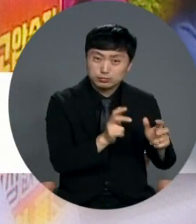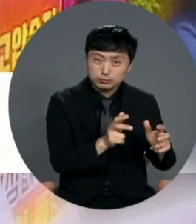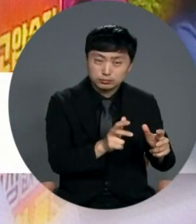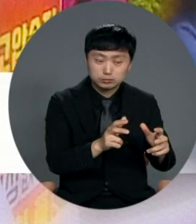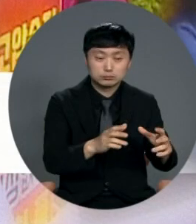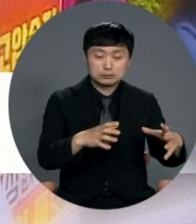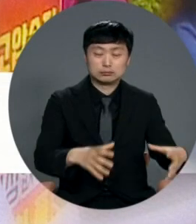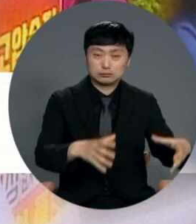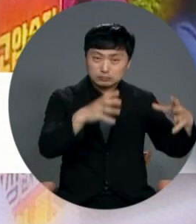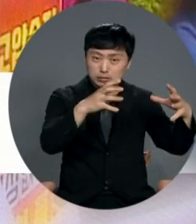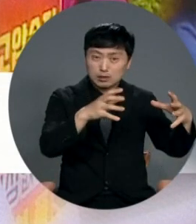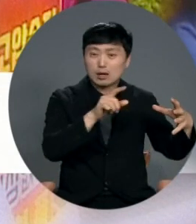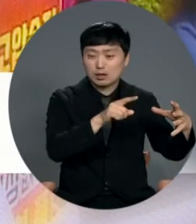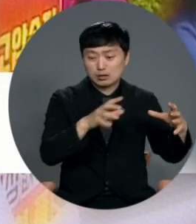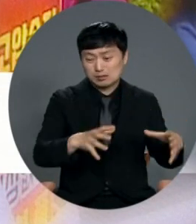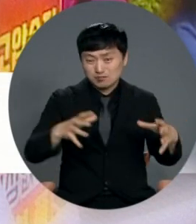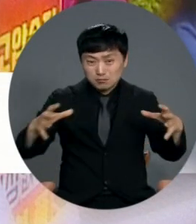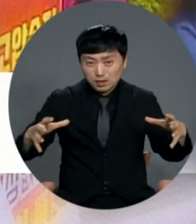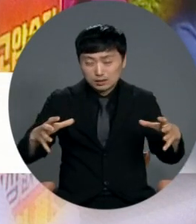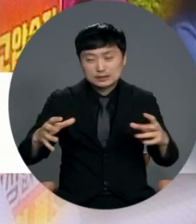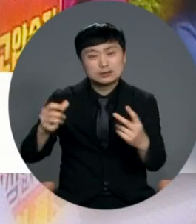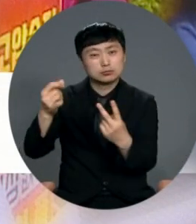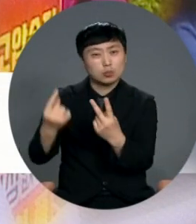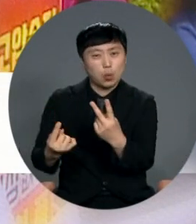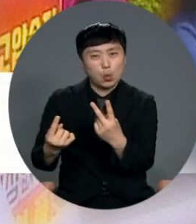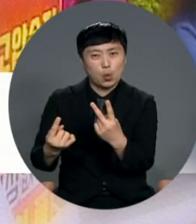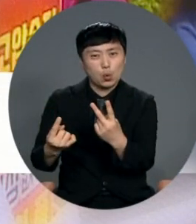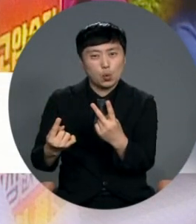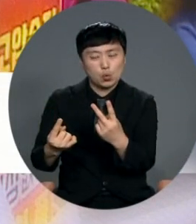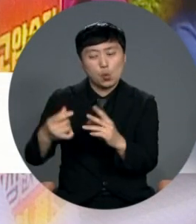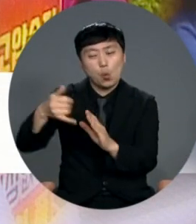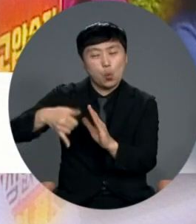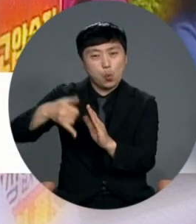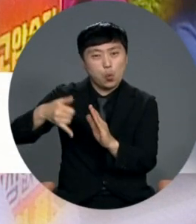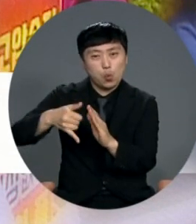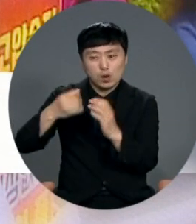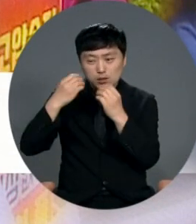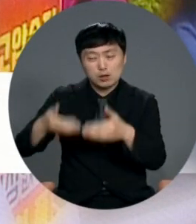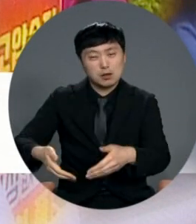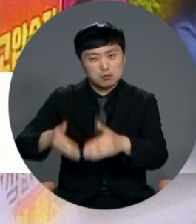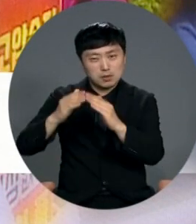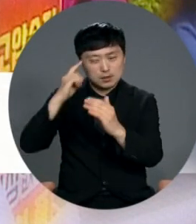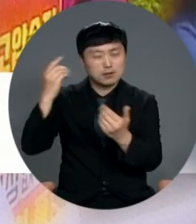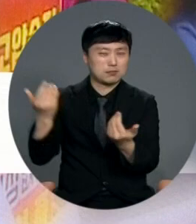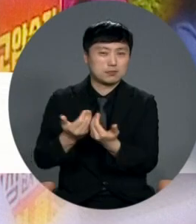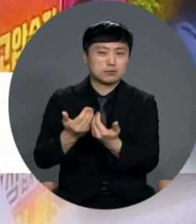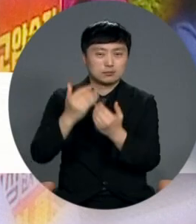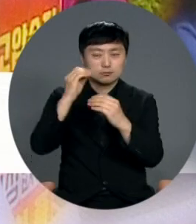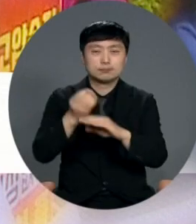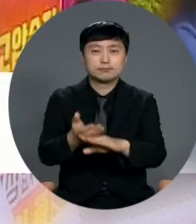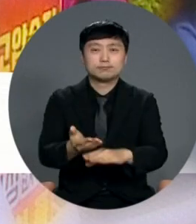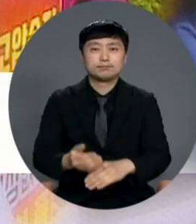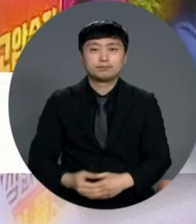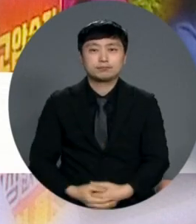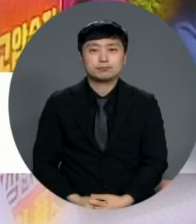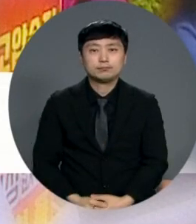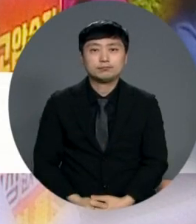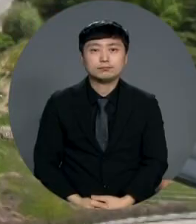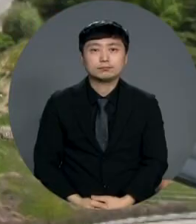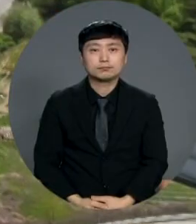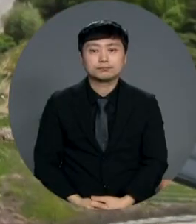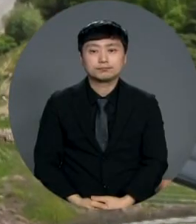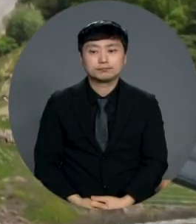안동시가 용량이 더 커진 2호기에 대한 건축 허가를 예고하면서 주민 반발이 거셉니다 엄지원 기자 보도합니다